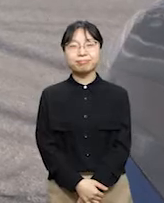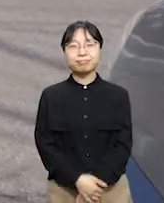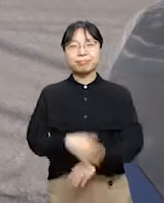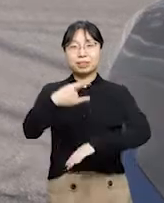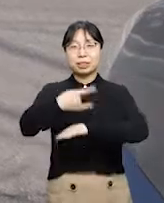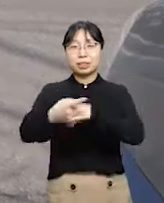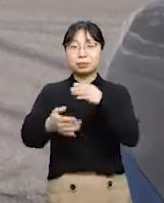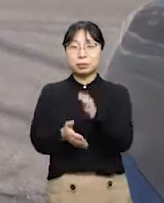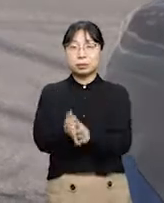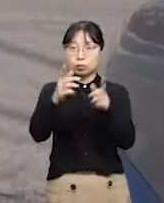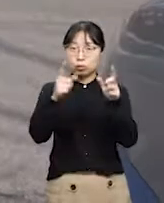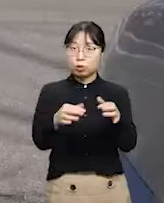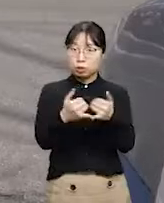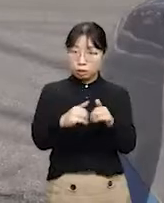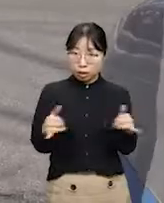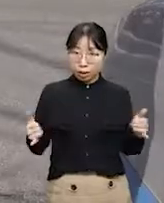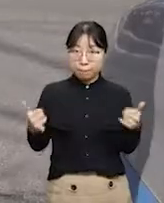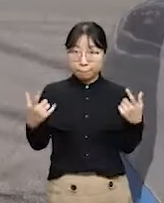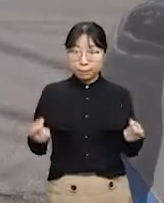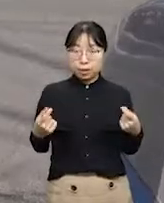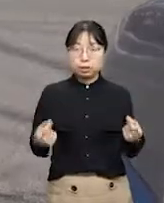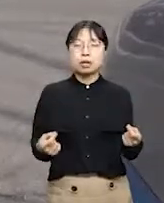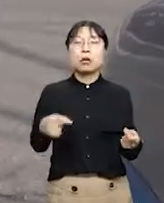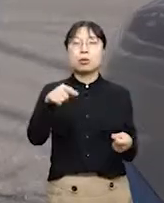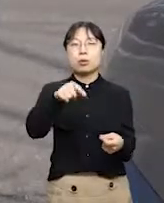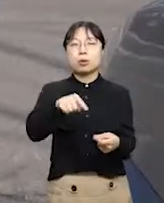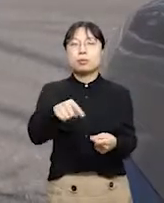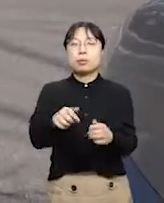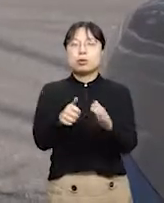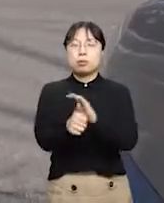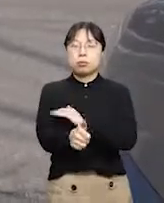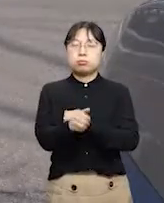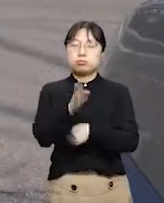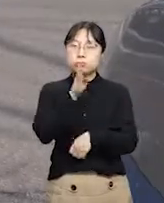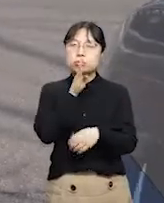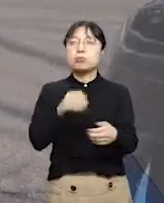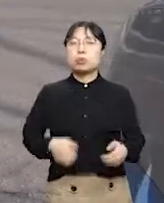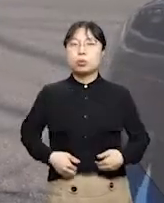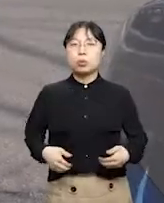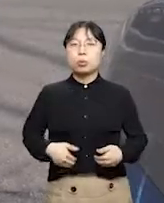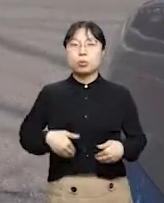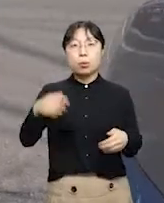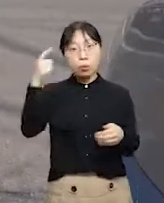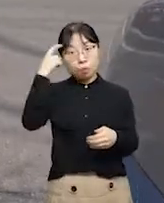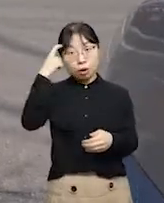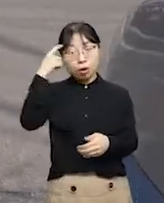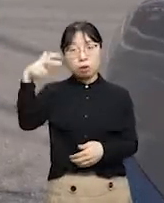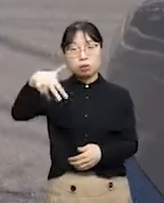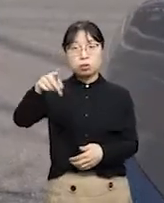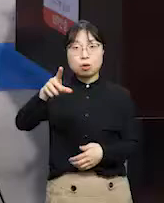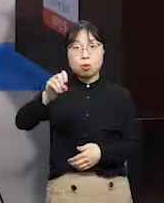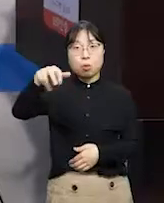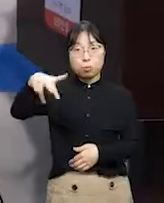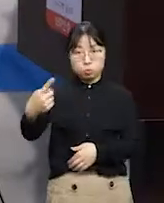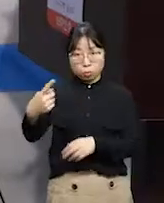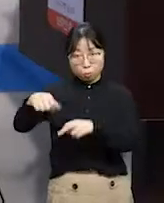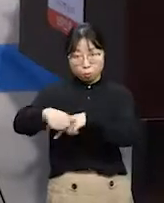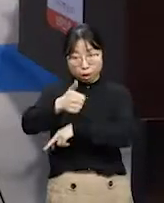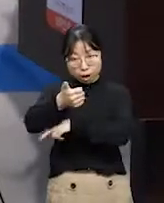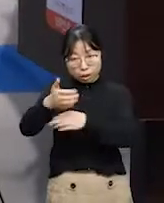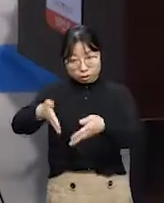의왕 시민이시라면 이 사근 냉궁터 꼭 한번 방문하셔야 될 것 같아요. 그렇죠. 왜냐하면 정조대왕이 세우시고